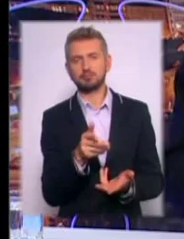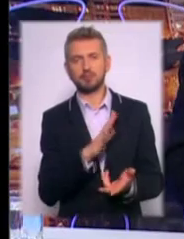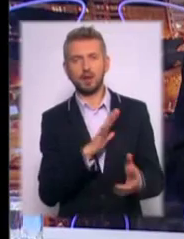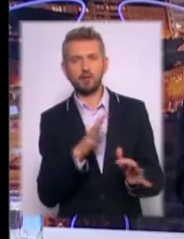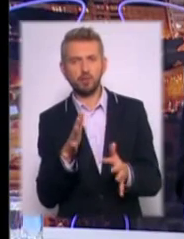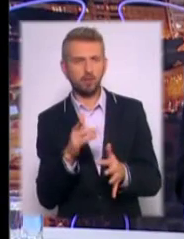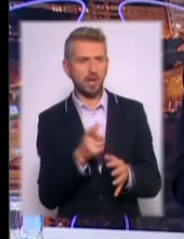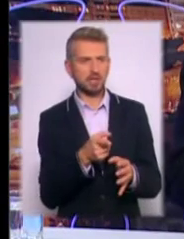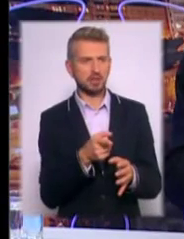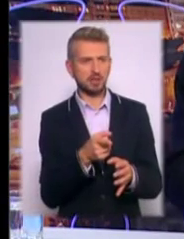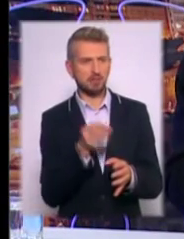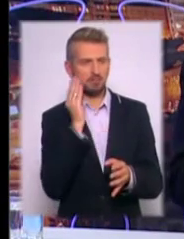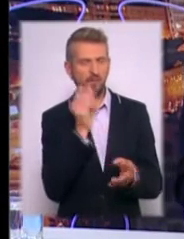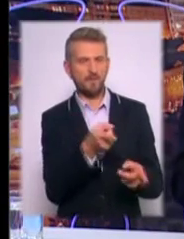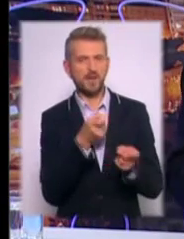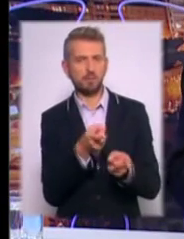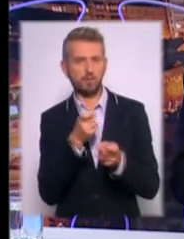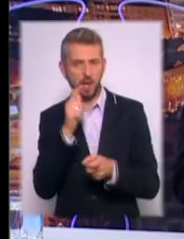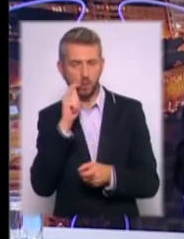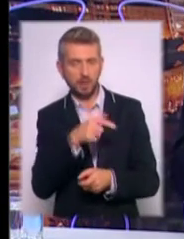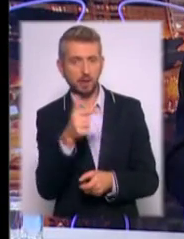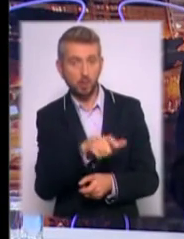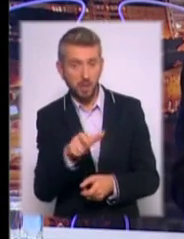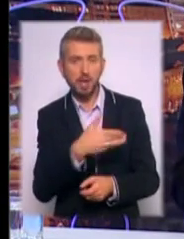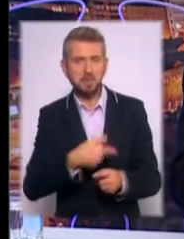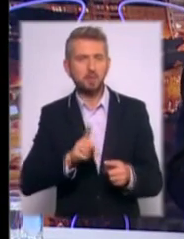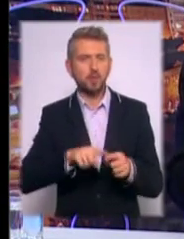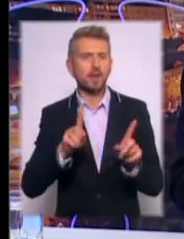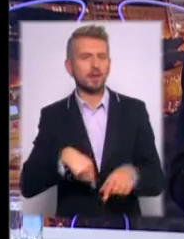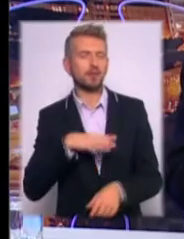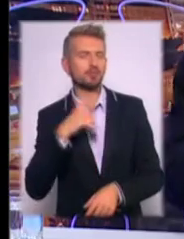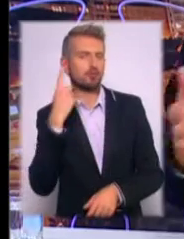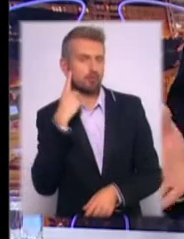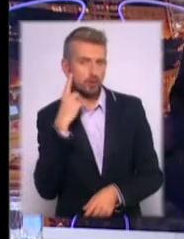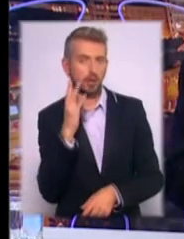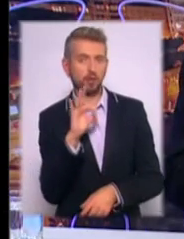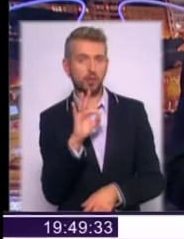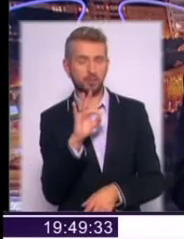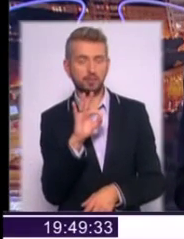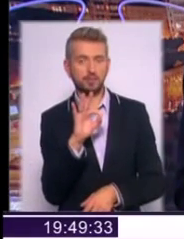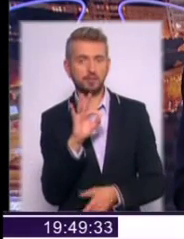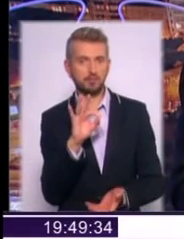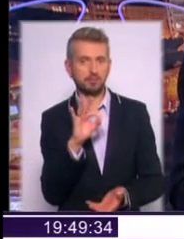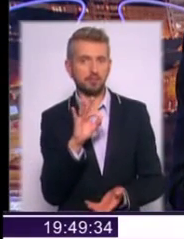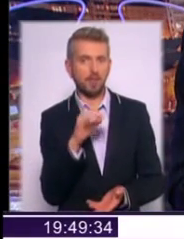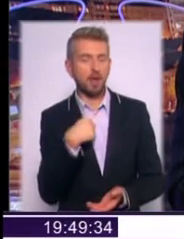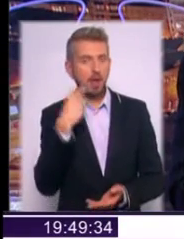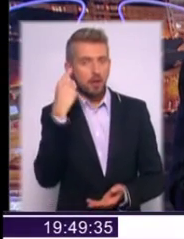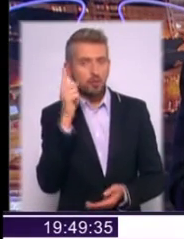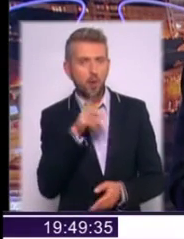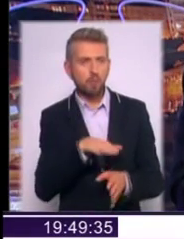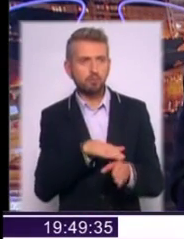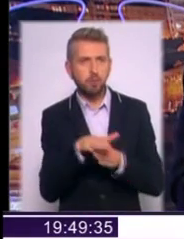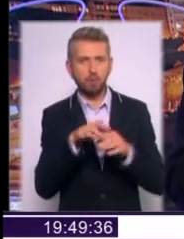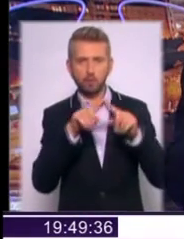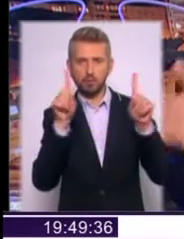і вербування, очевидно, українських громадян і так далі. Тобто ми про це теж чули, і це ж, я думаю, що повну картину